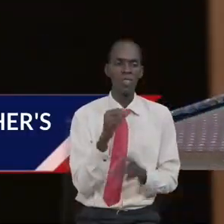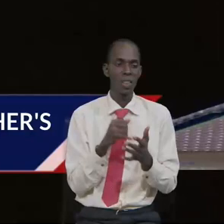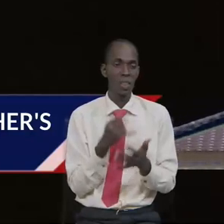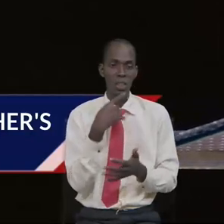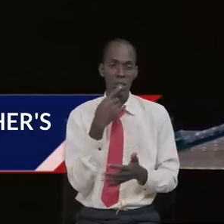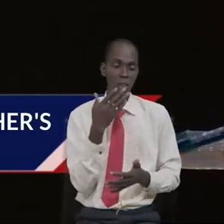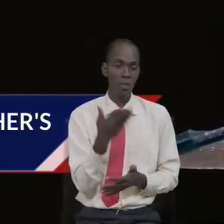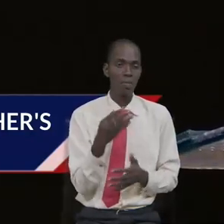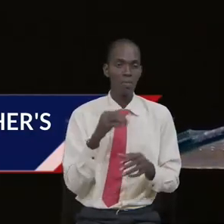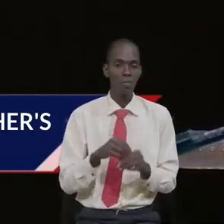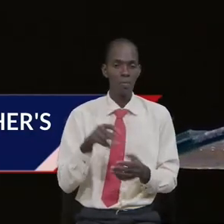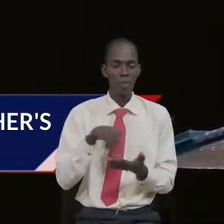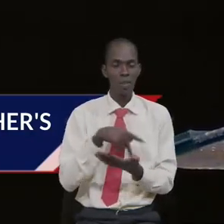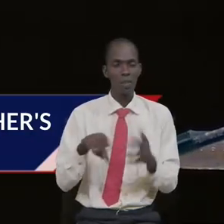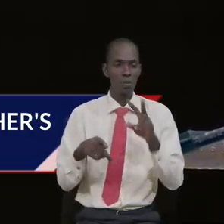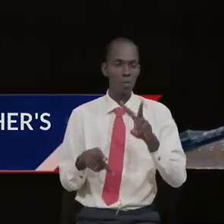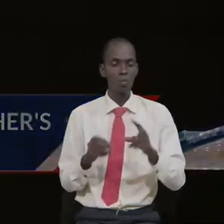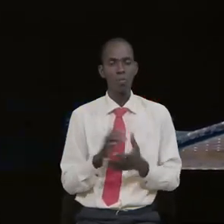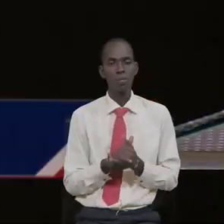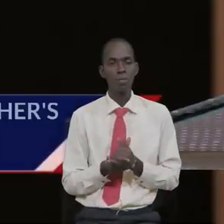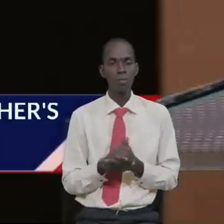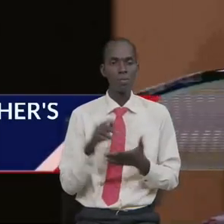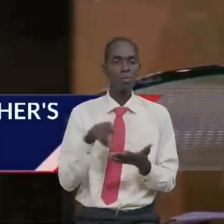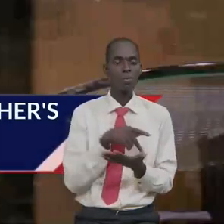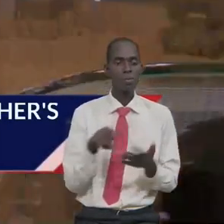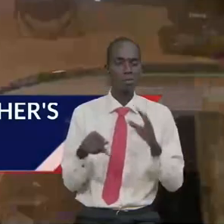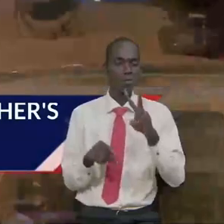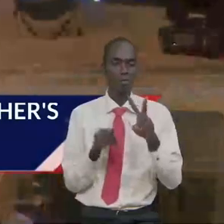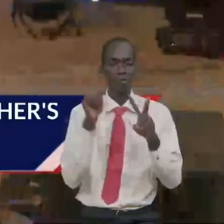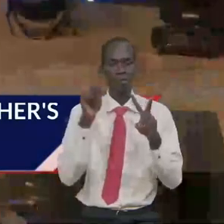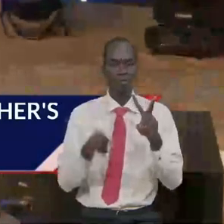en psaume, on va au psaume 2.